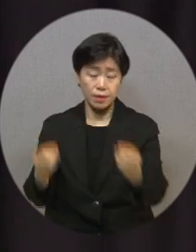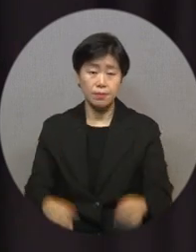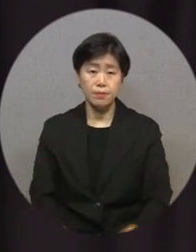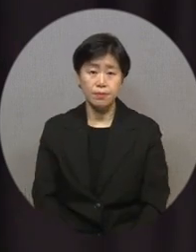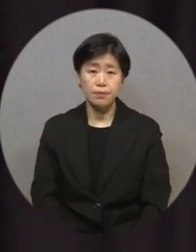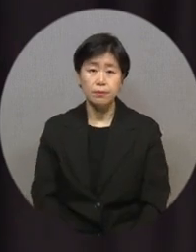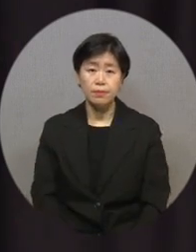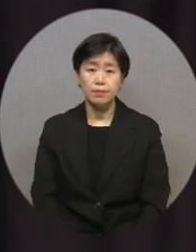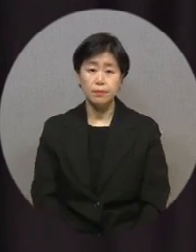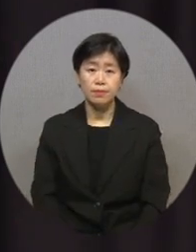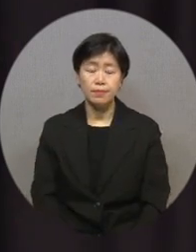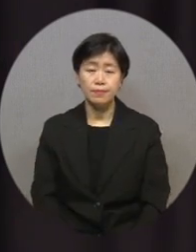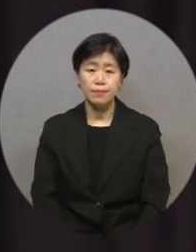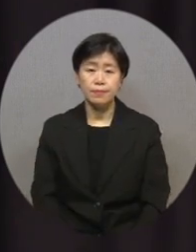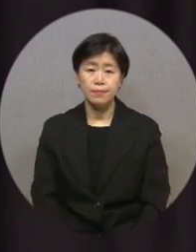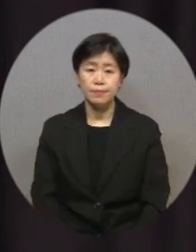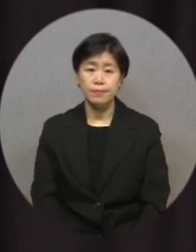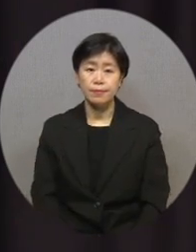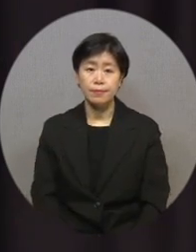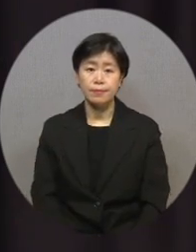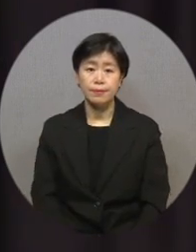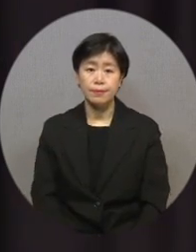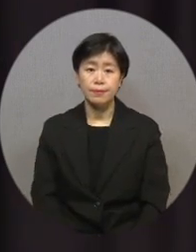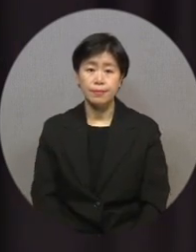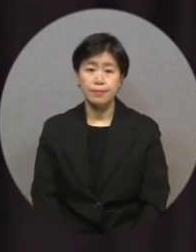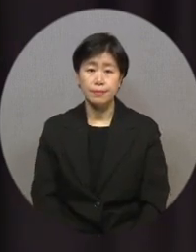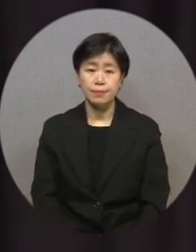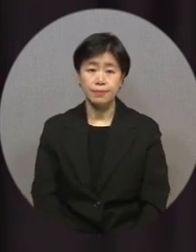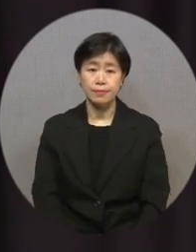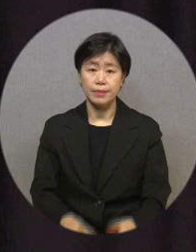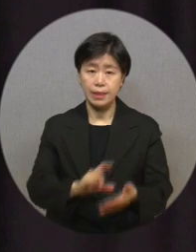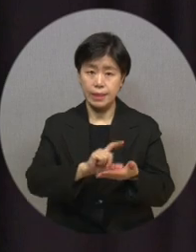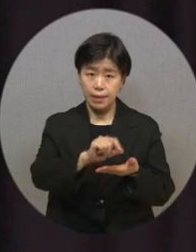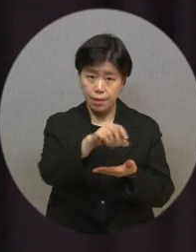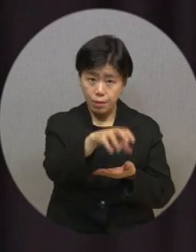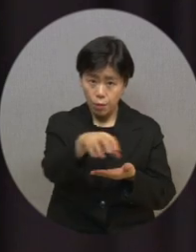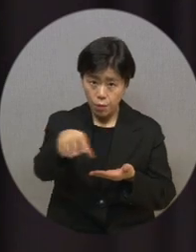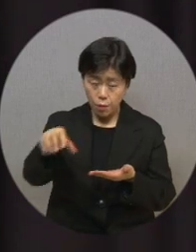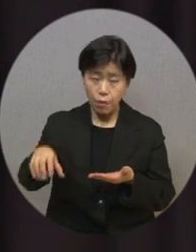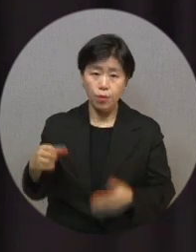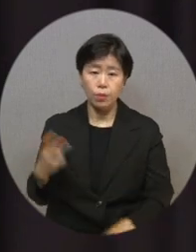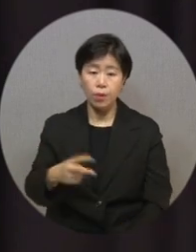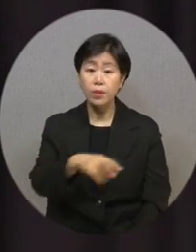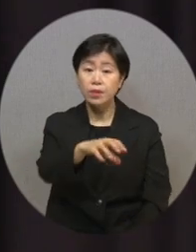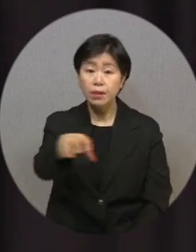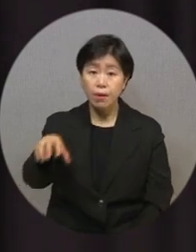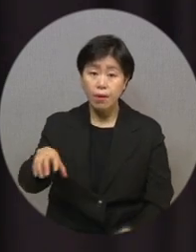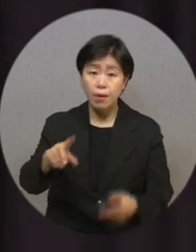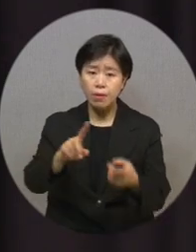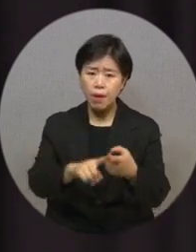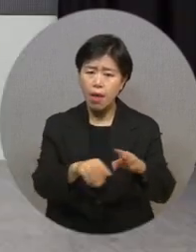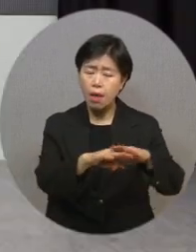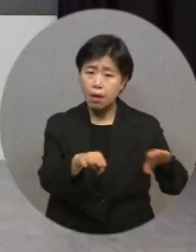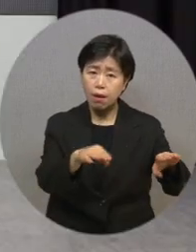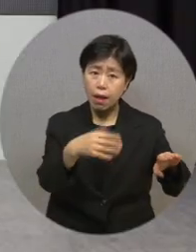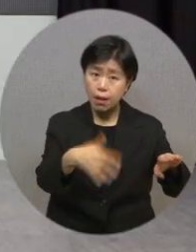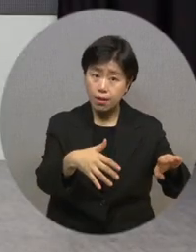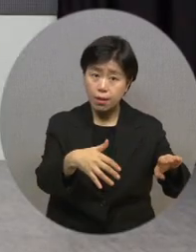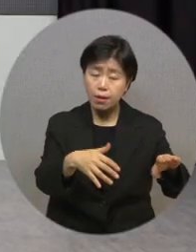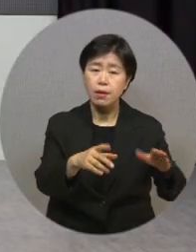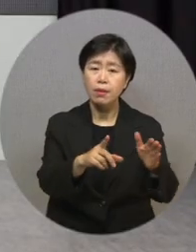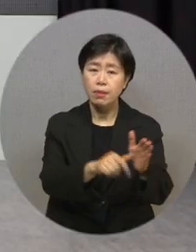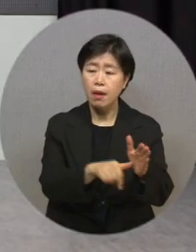사업을 도입해서 지금 이제 그 각 그 지사나 지역 본부에서 해결하지 못하는 부분들을